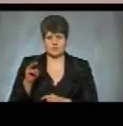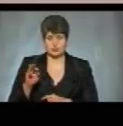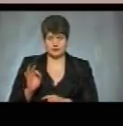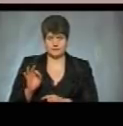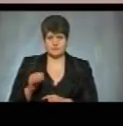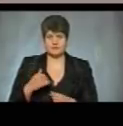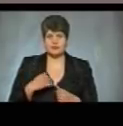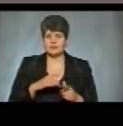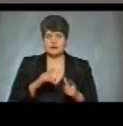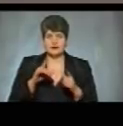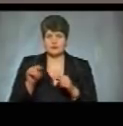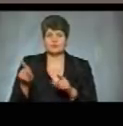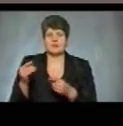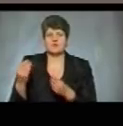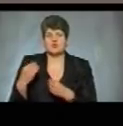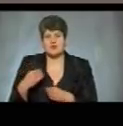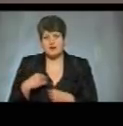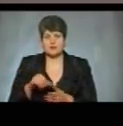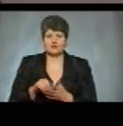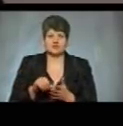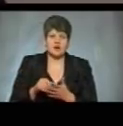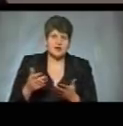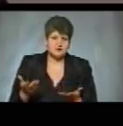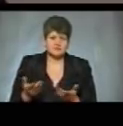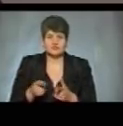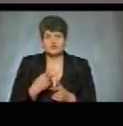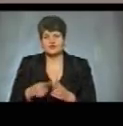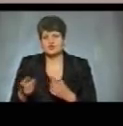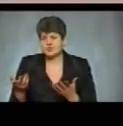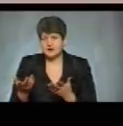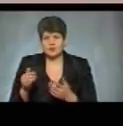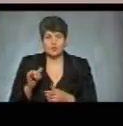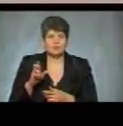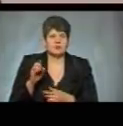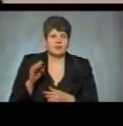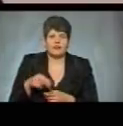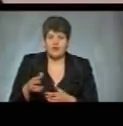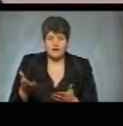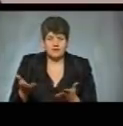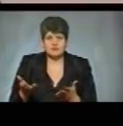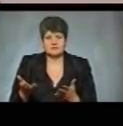їдемо за те, щоб нам щось там давали, якісь учасника війни чи УБД.